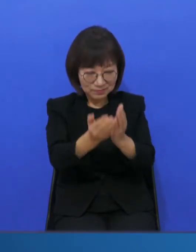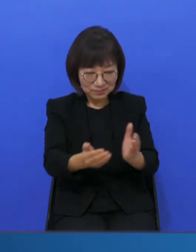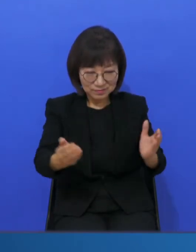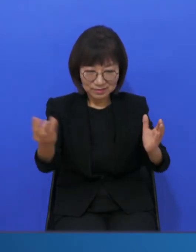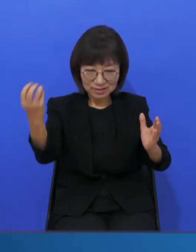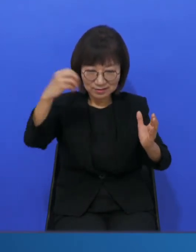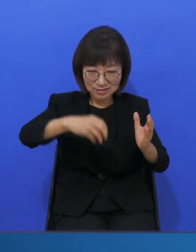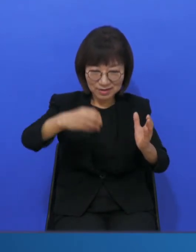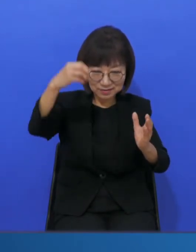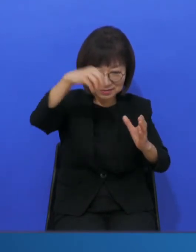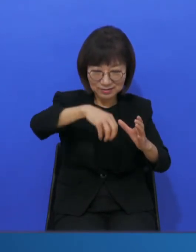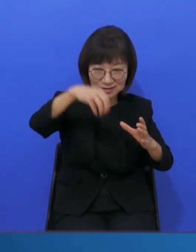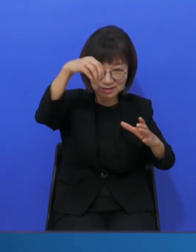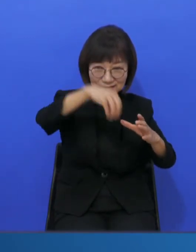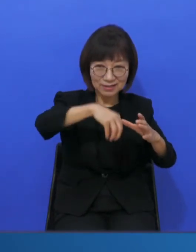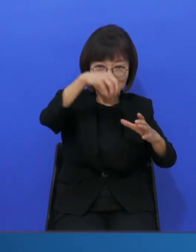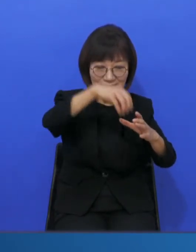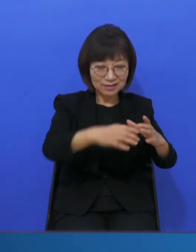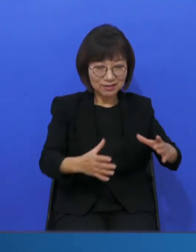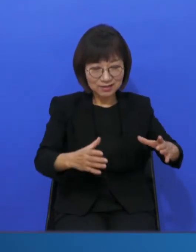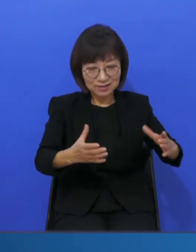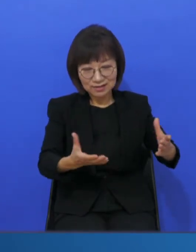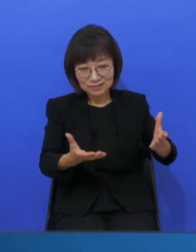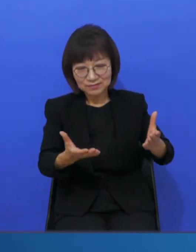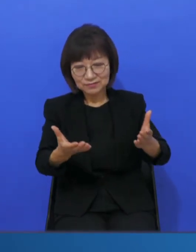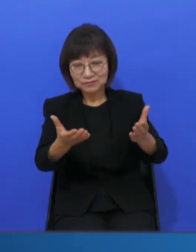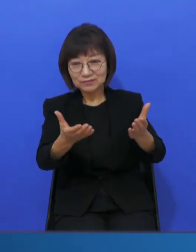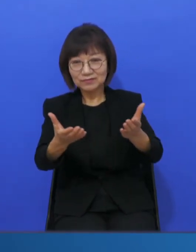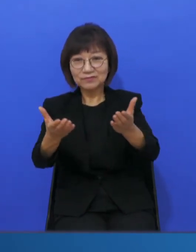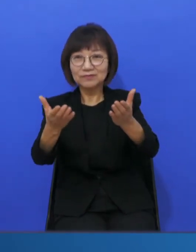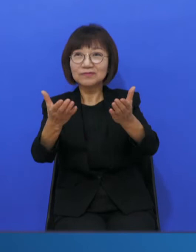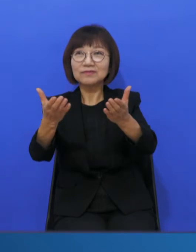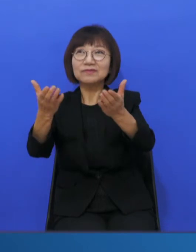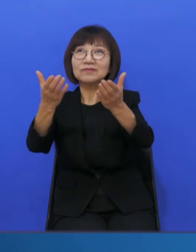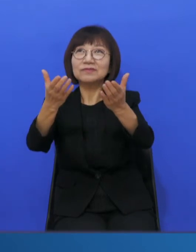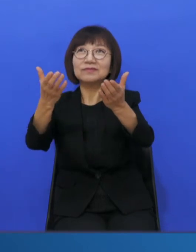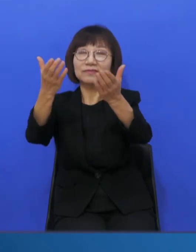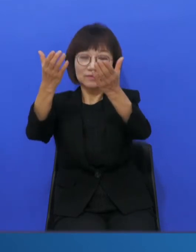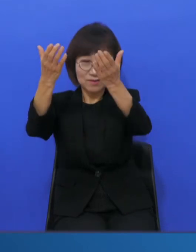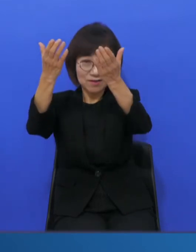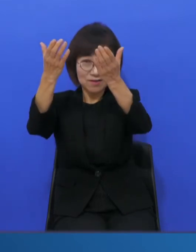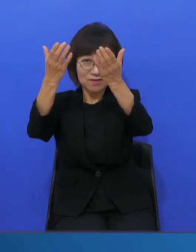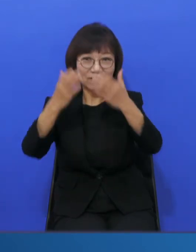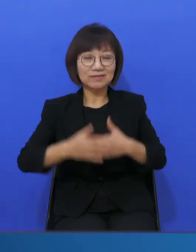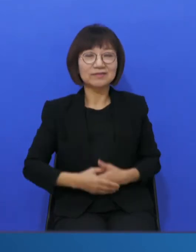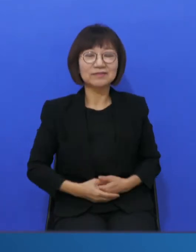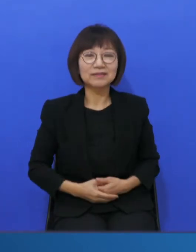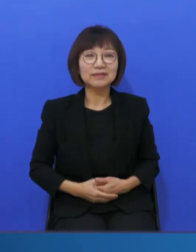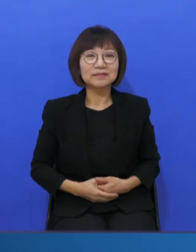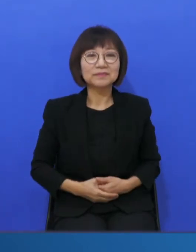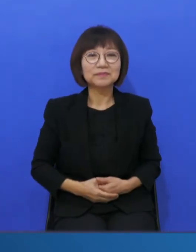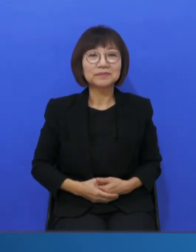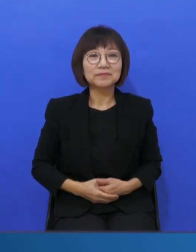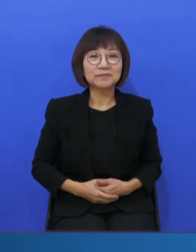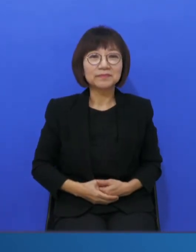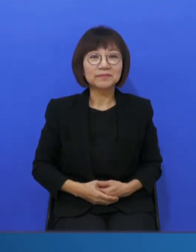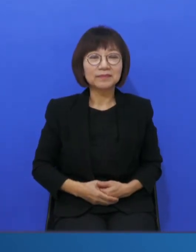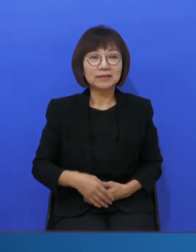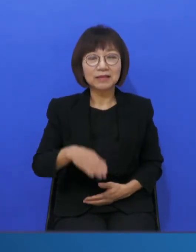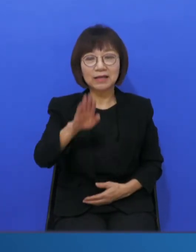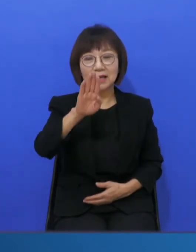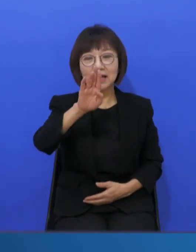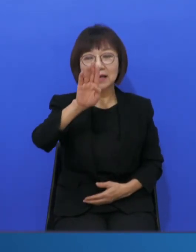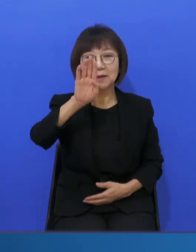sees all the angels be gather all the offerings and the prayers into a golden vessel. 저 어두운